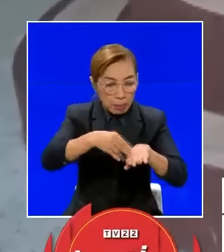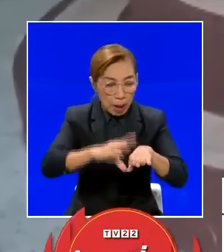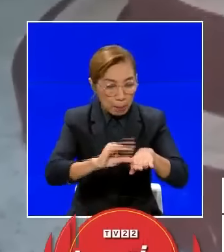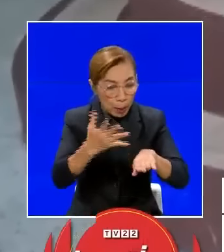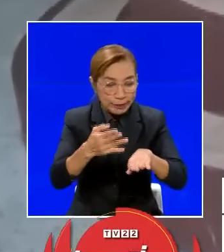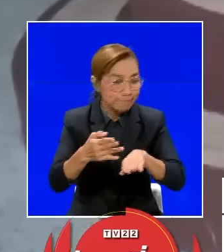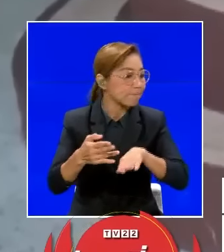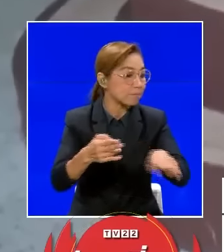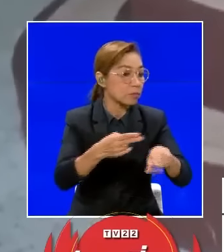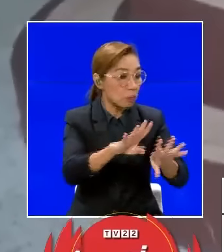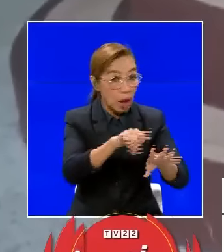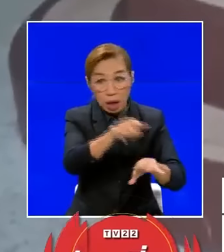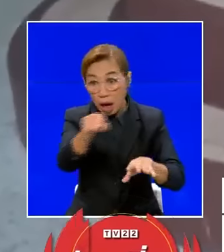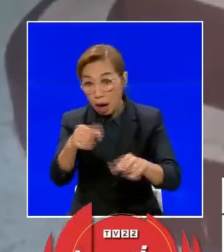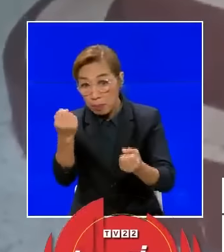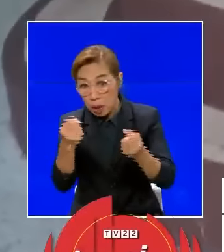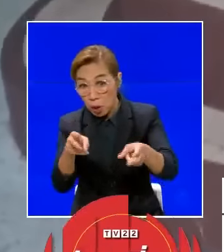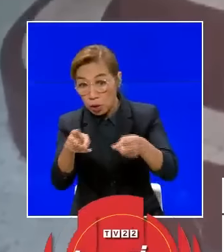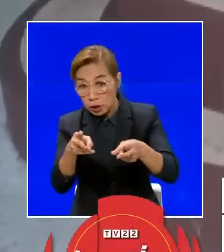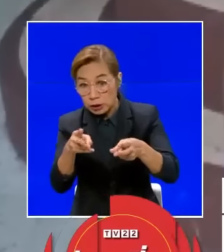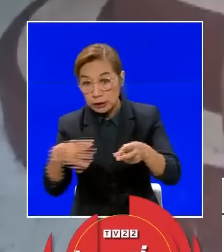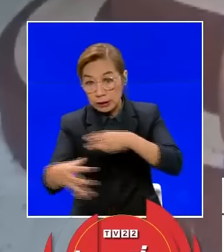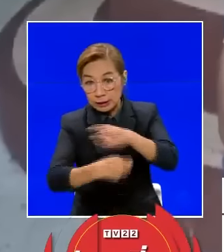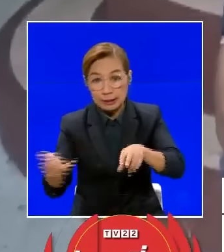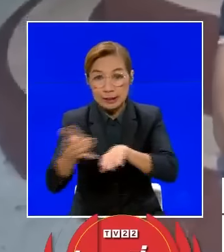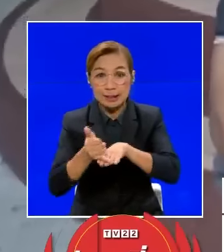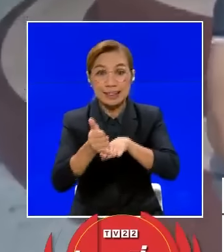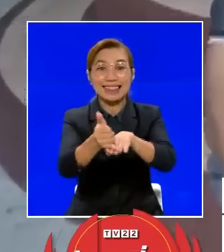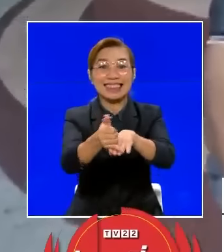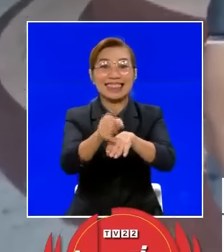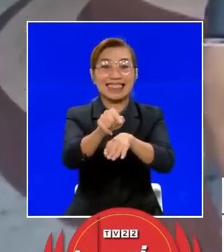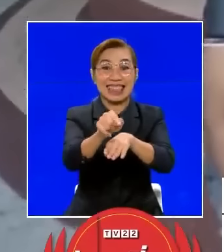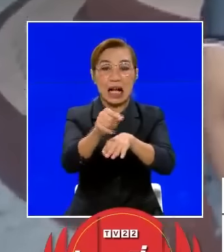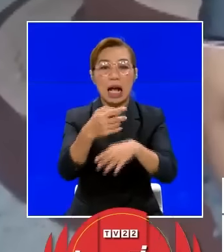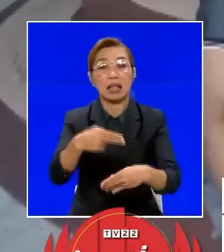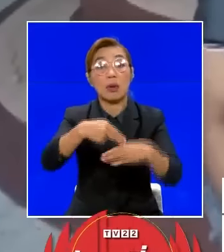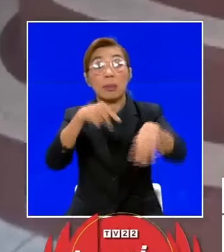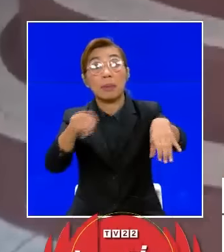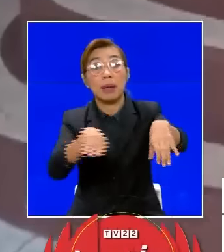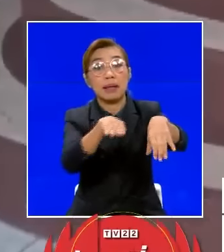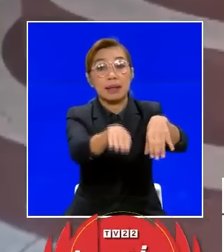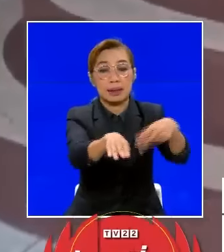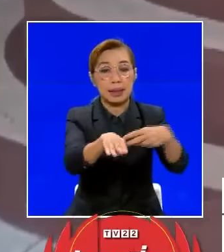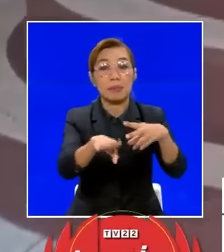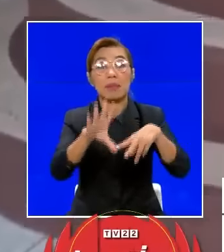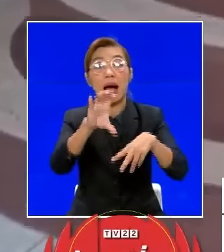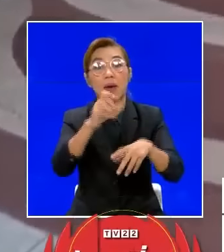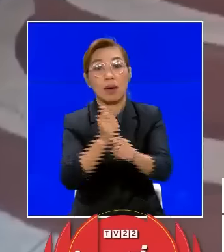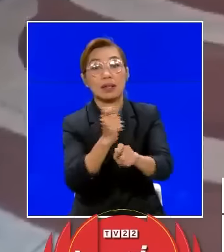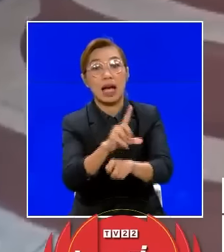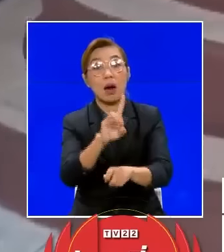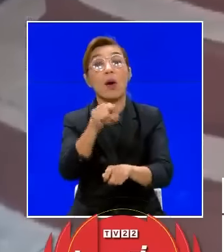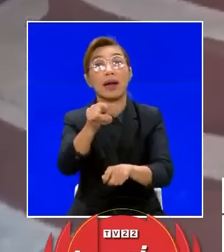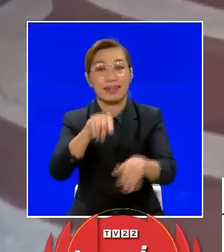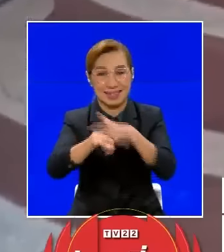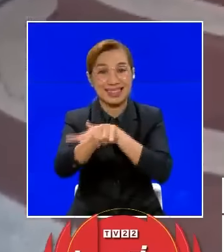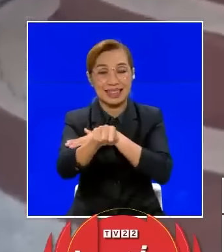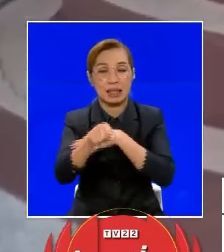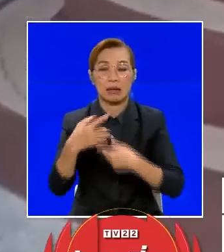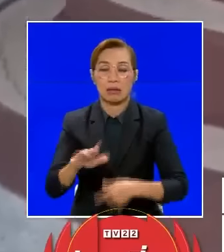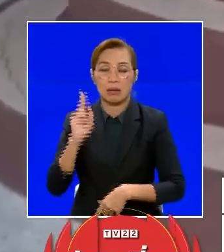ย2แถวขับหนีต่อไอ้2แถวที่บอกว่าไปเติม500จ่าย100เดียวอ่ะนะส่วนคนอื่นล่ะทำไมต้องไปหาพี่สาวที่กรุงเ